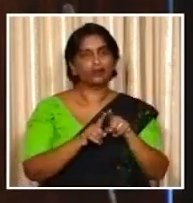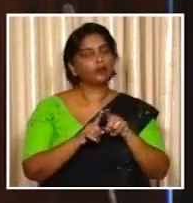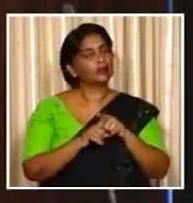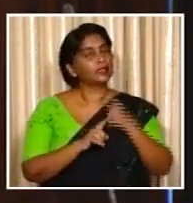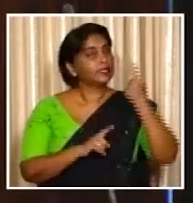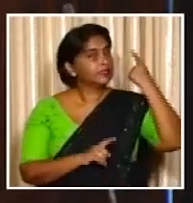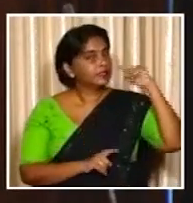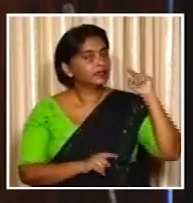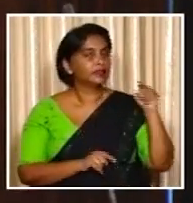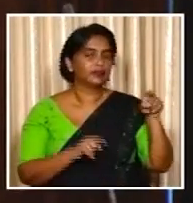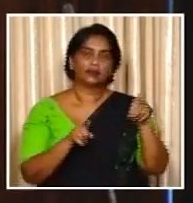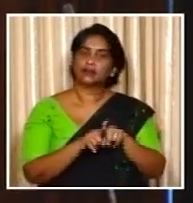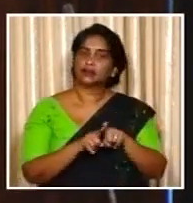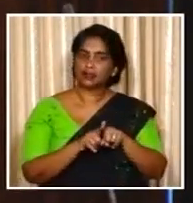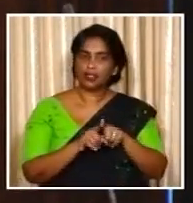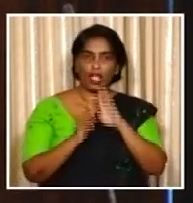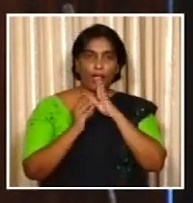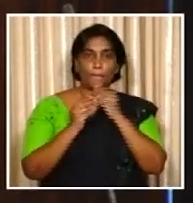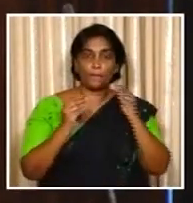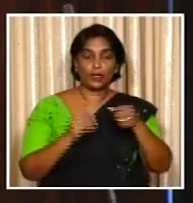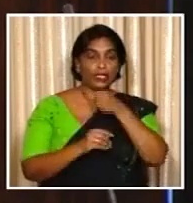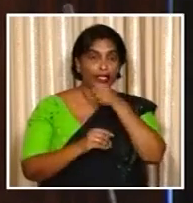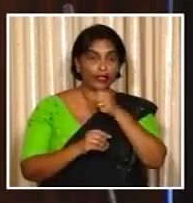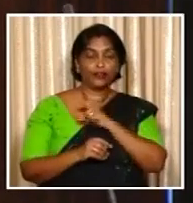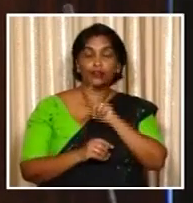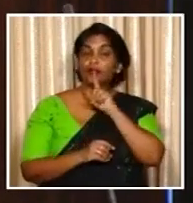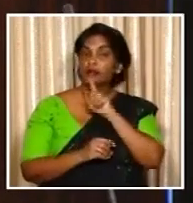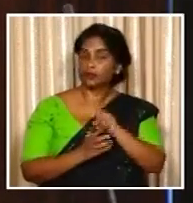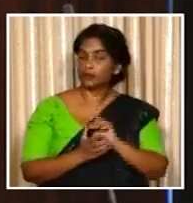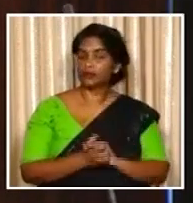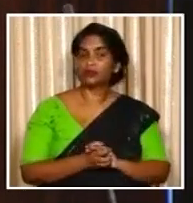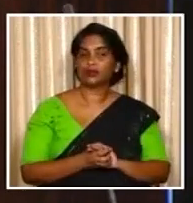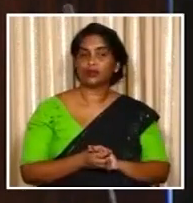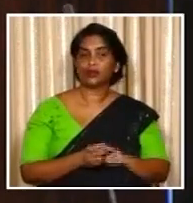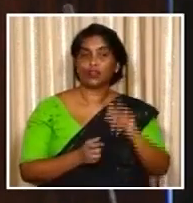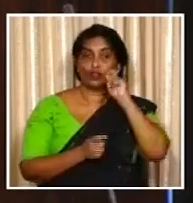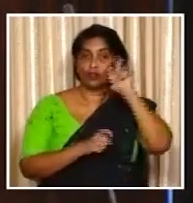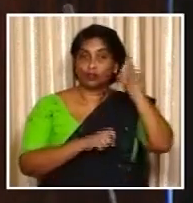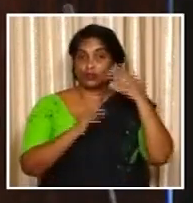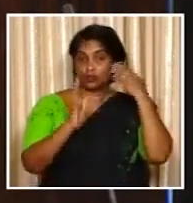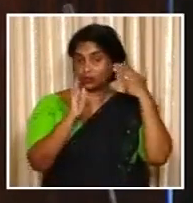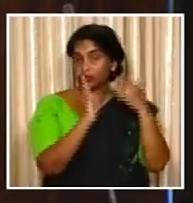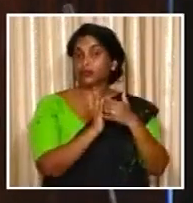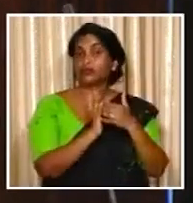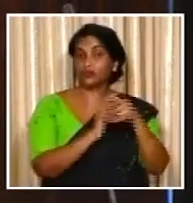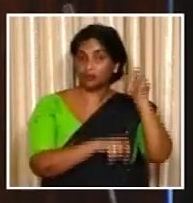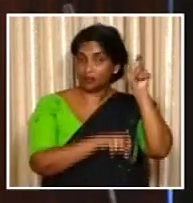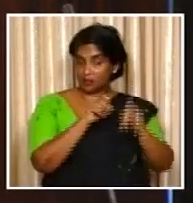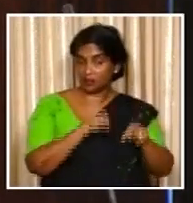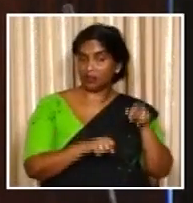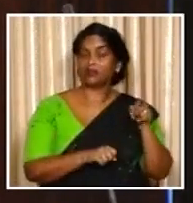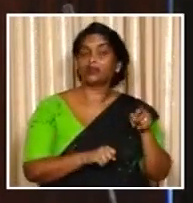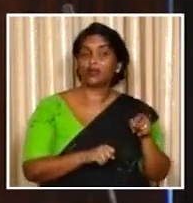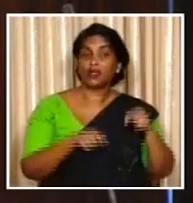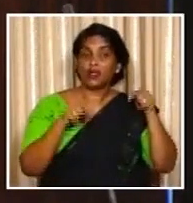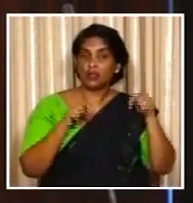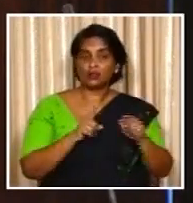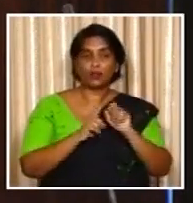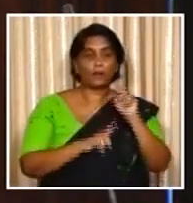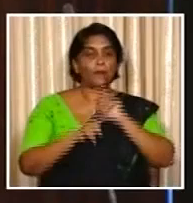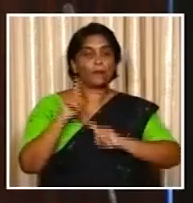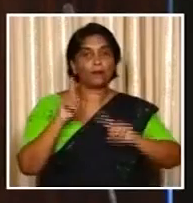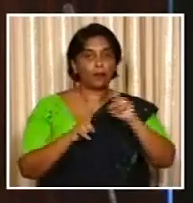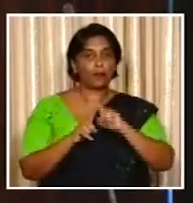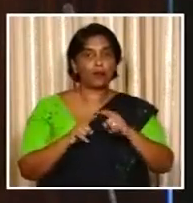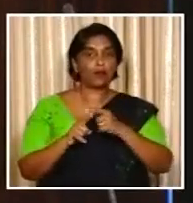ඊයේ මේ ප්‍රවෘත්ති සාකච්ඡාත් තියලා මොනවද කියන්නේ? මා ජනතා වෙනුවෙන් පෙනීටින අය අද පාර්ලිමේන්තුවේදී